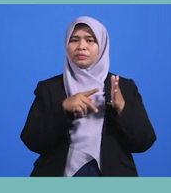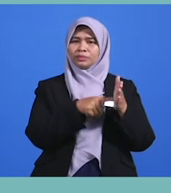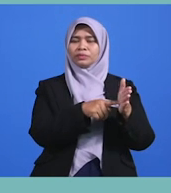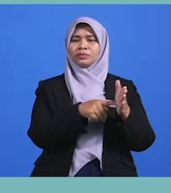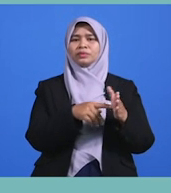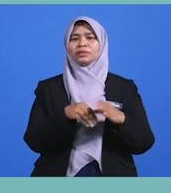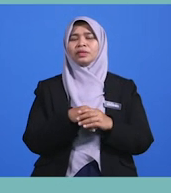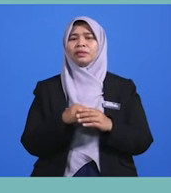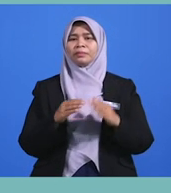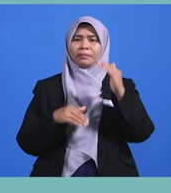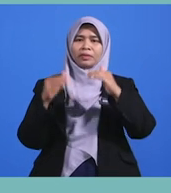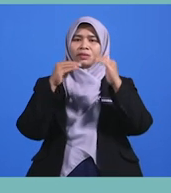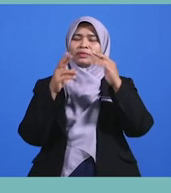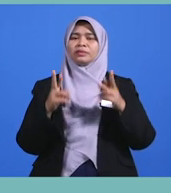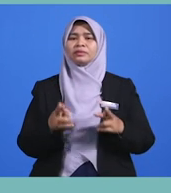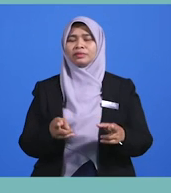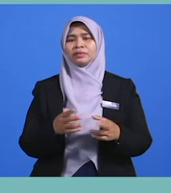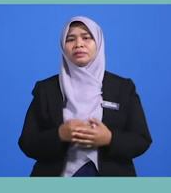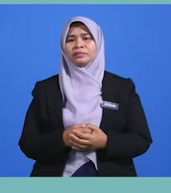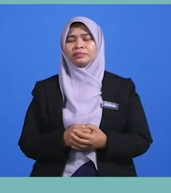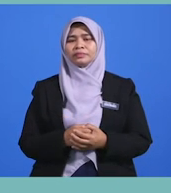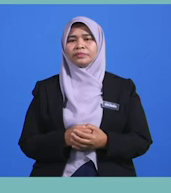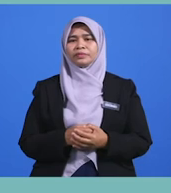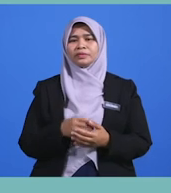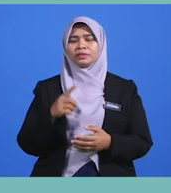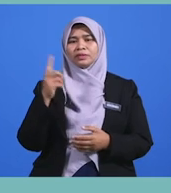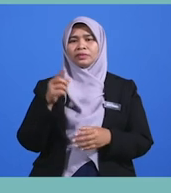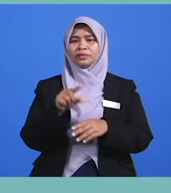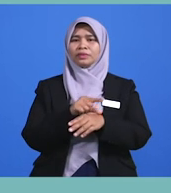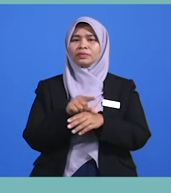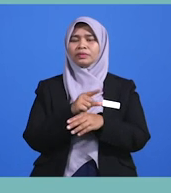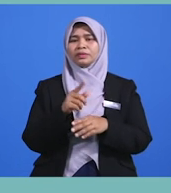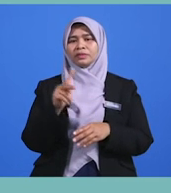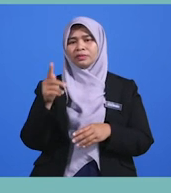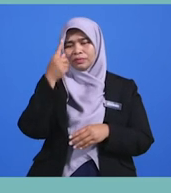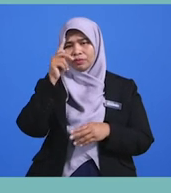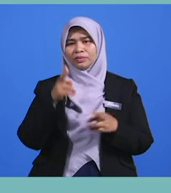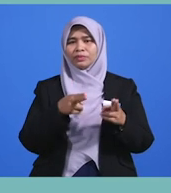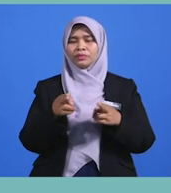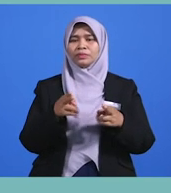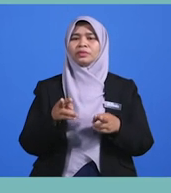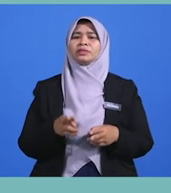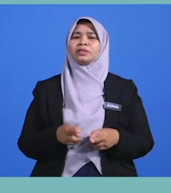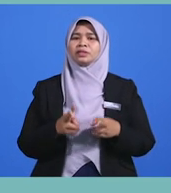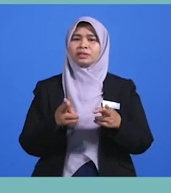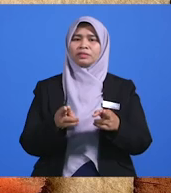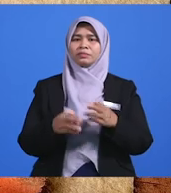kerajaan. Selain itu, ia juga turut digunakan dalam urusan rasmi dan dokumen penting